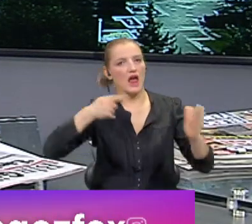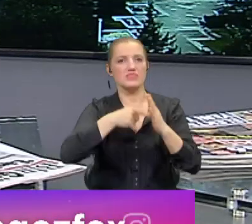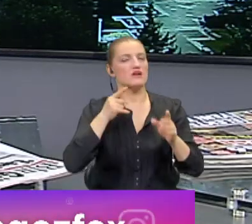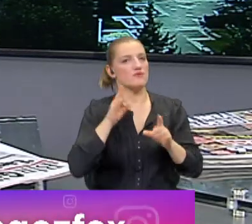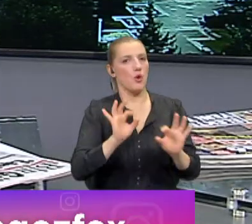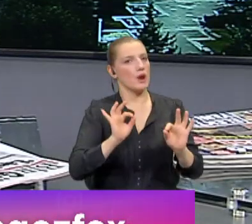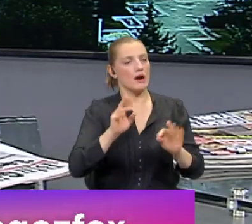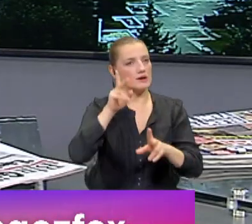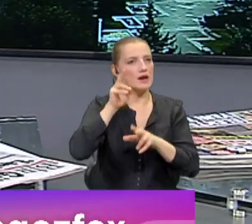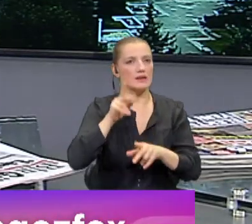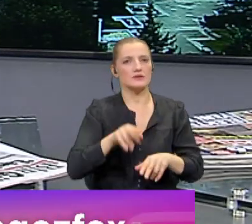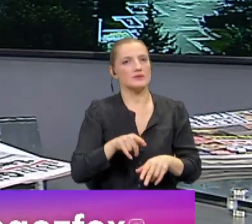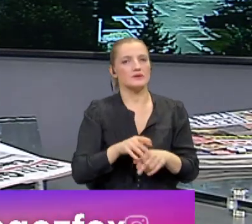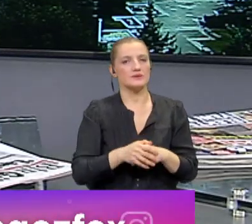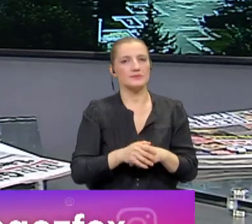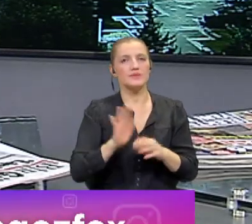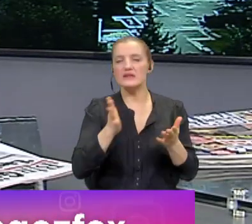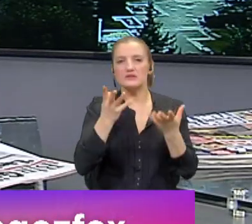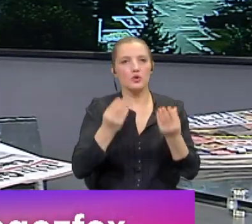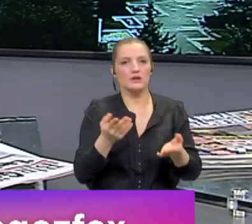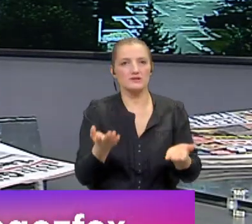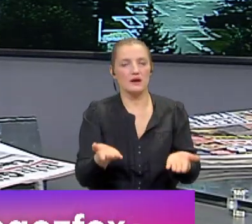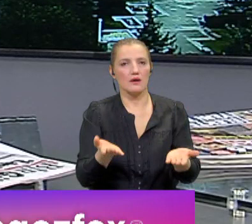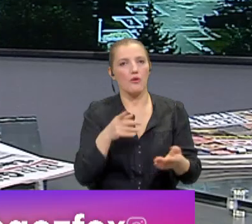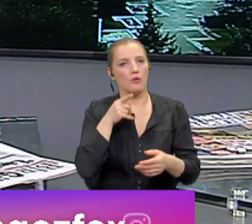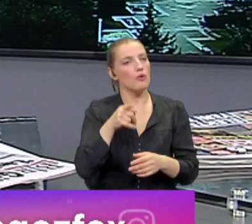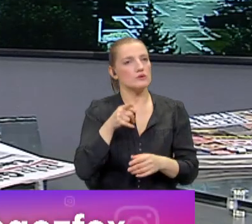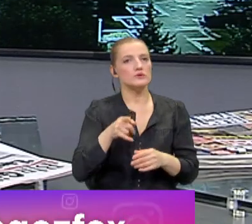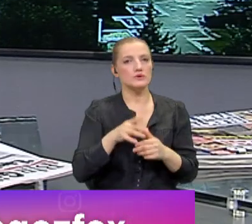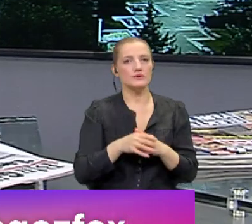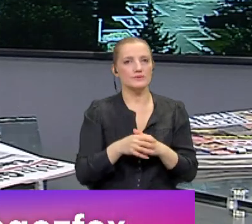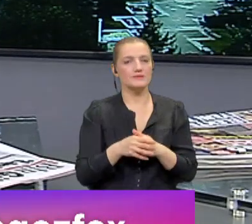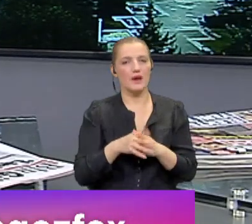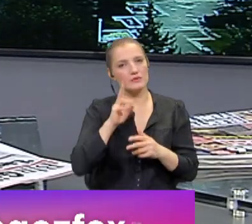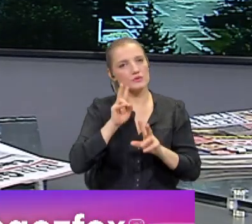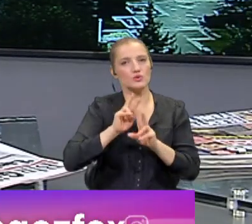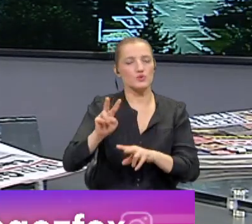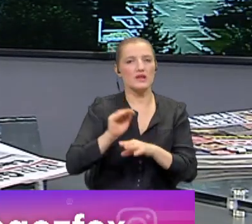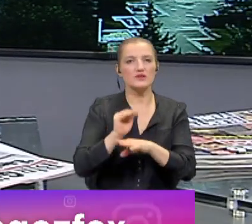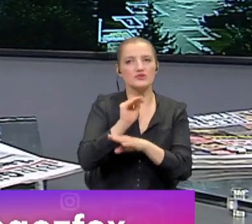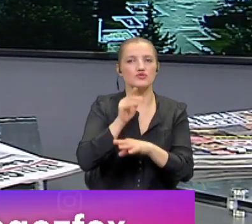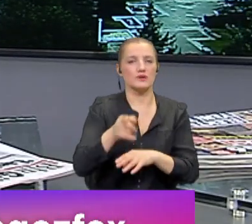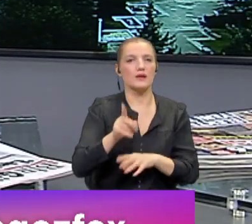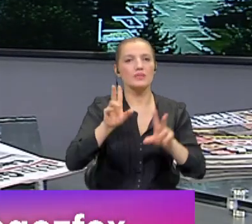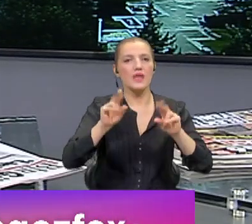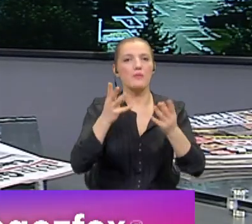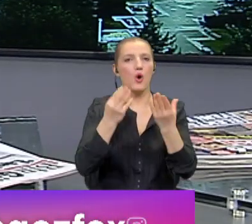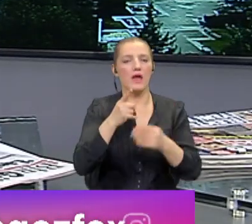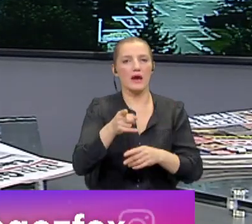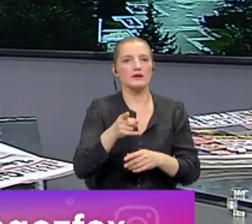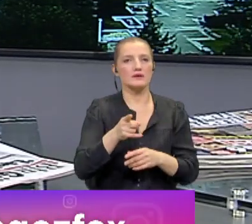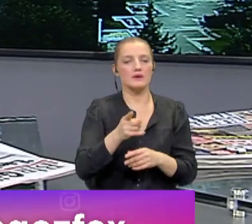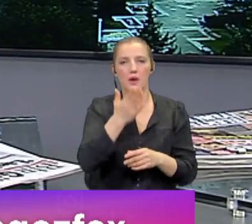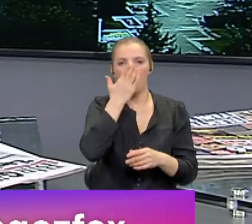öyle bakarsanız inmemiş artık nasıl olacak Onu da göreceğiz yaşayacağız Çünkü tam olarak bir